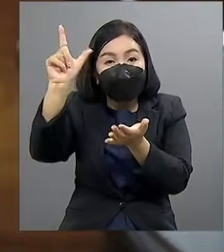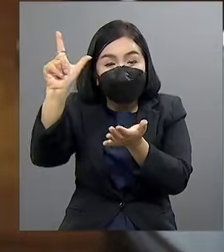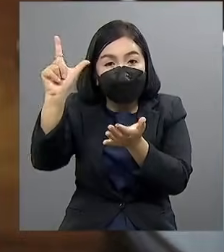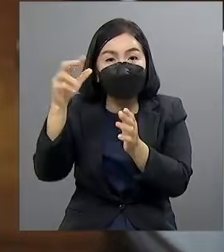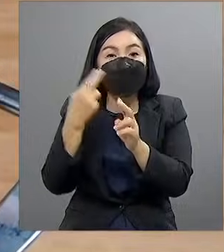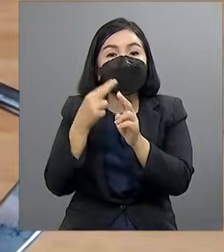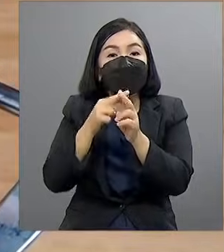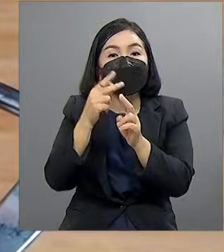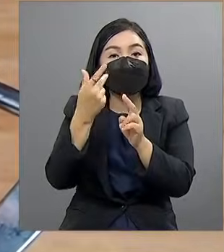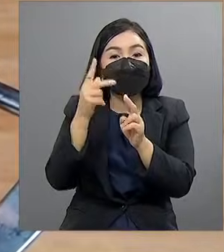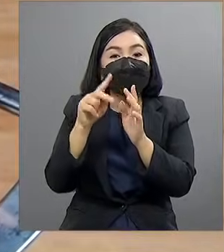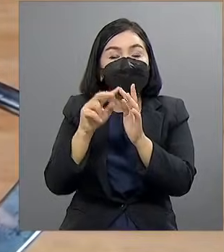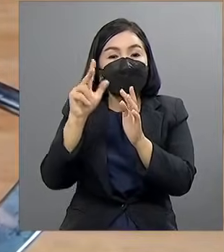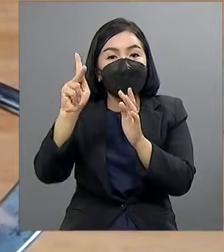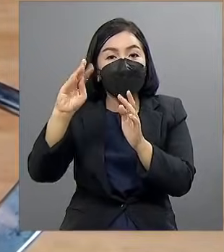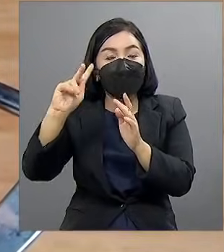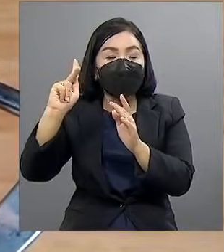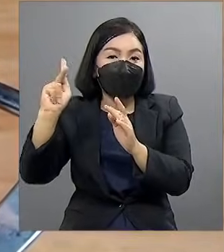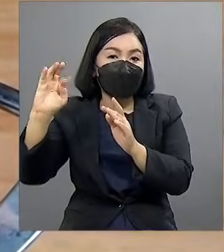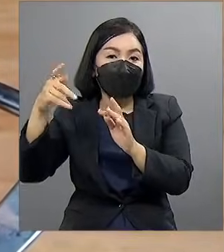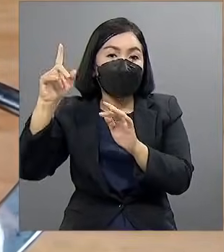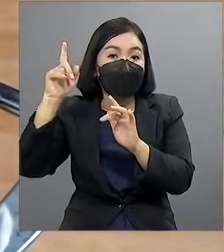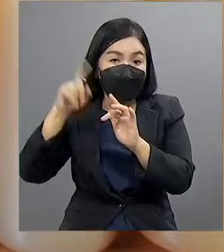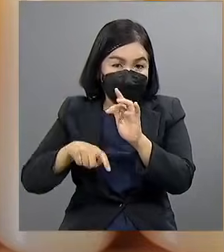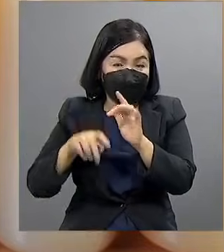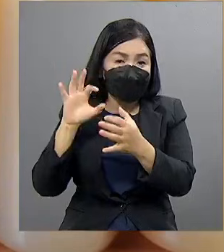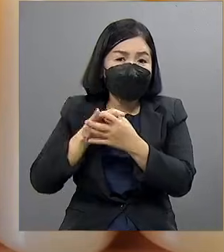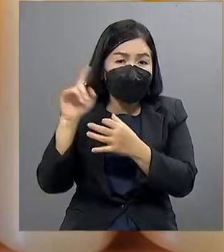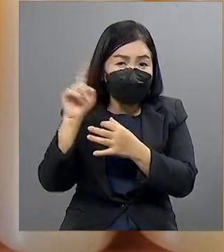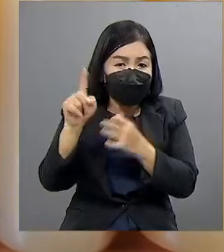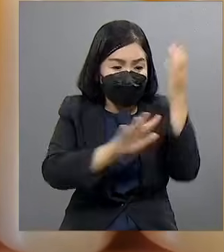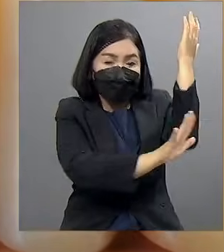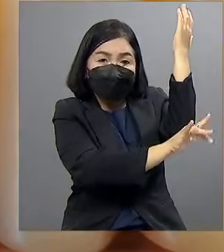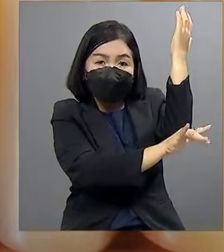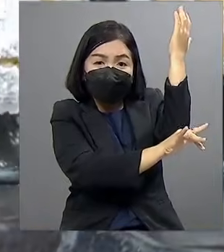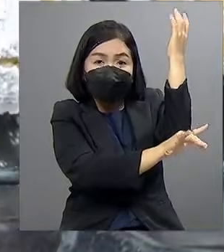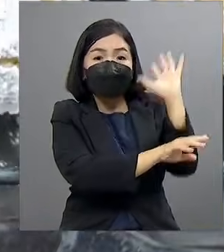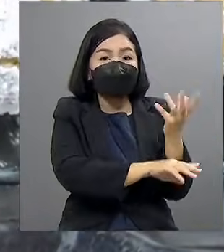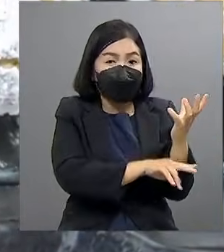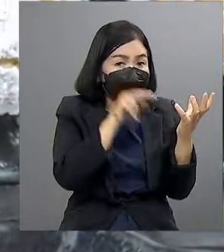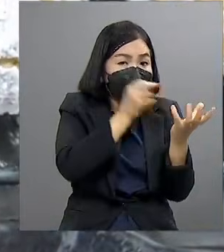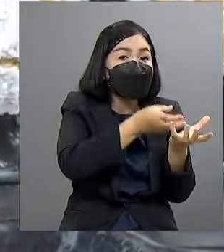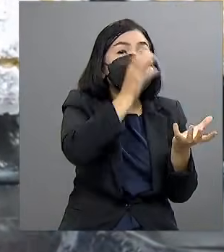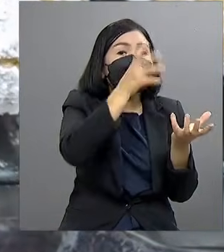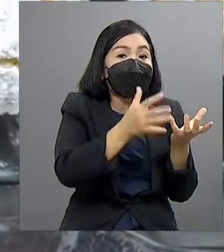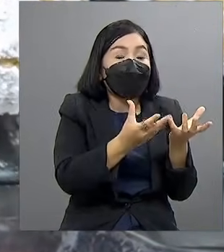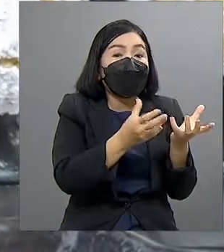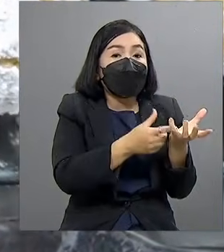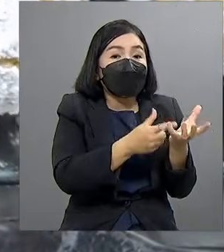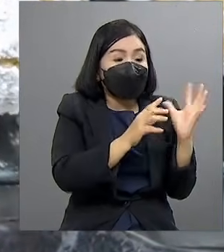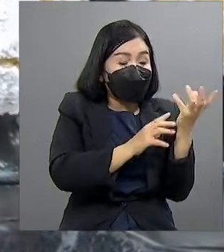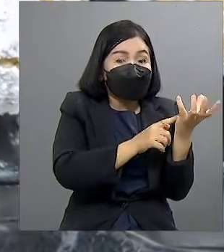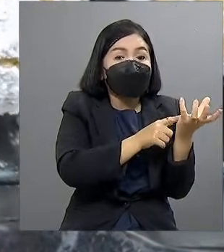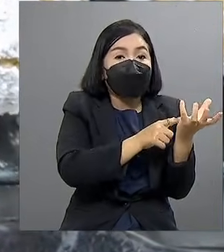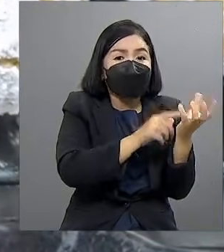เศษหรือกากของกระชายที่เรานำไปทำน้ำกระชายนะครับนำมาแปรรูปเป็นอีกเมนูนึงนะครับซึ่ง